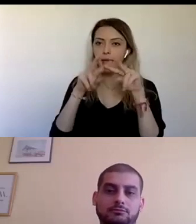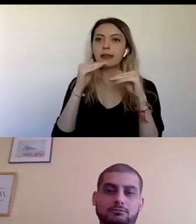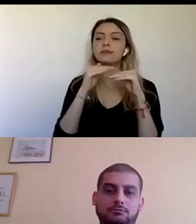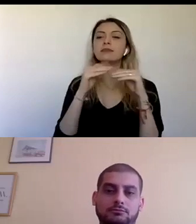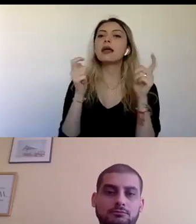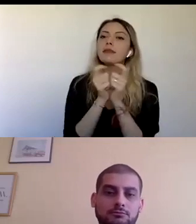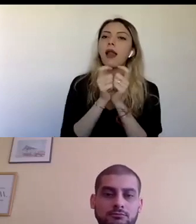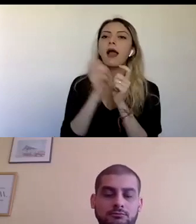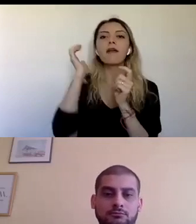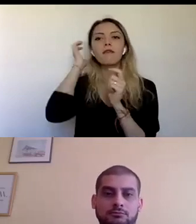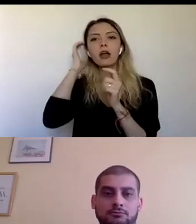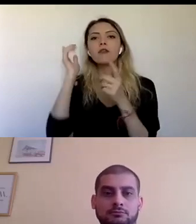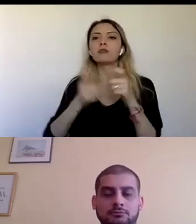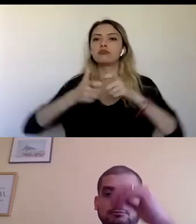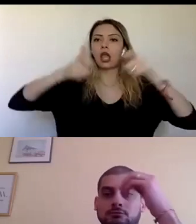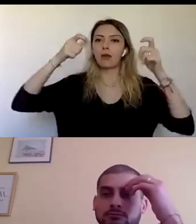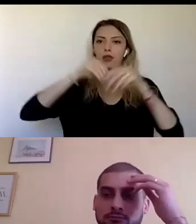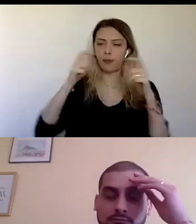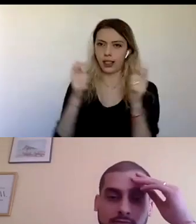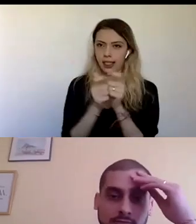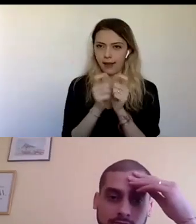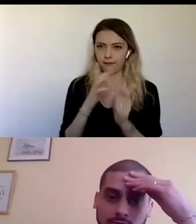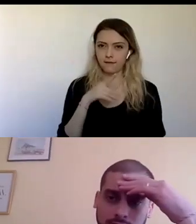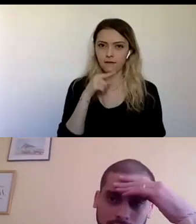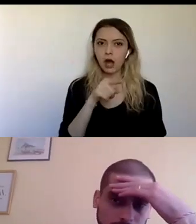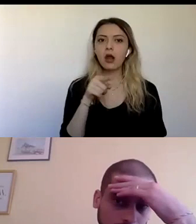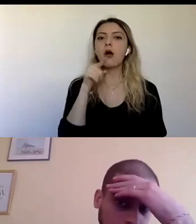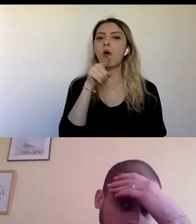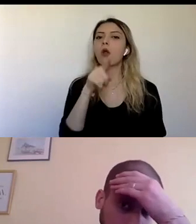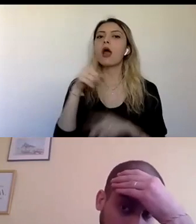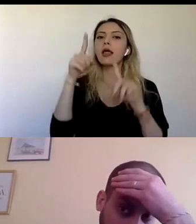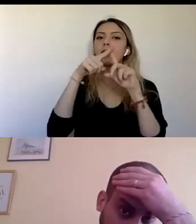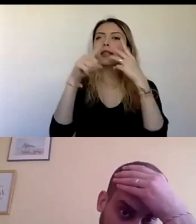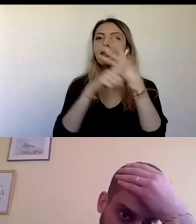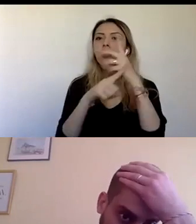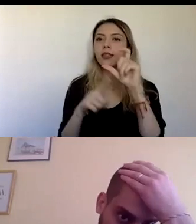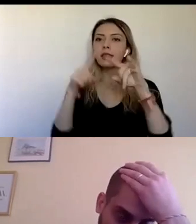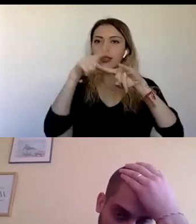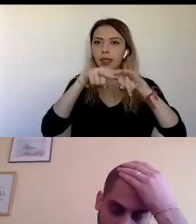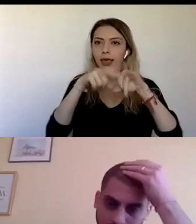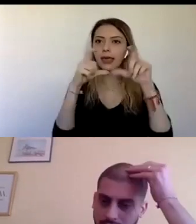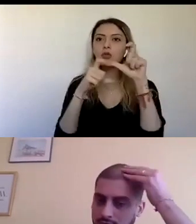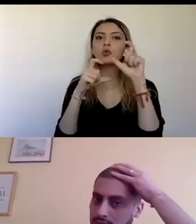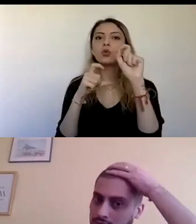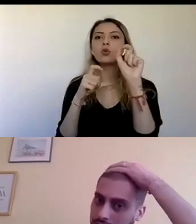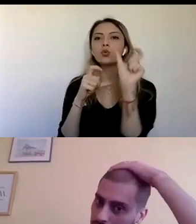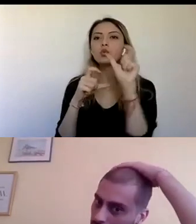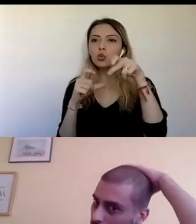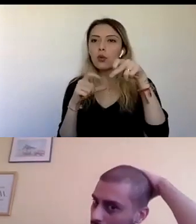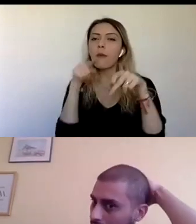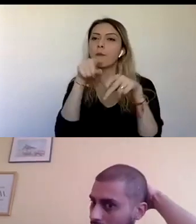Destekleri var. TechSoup Türkiye'de bir takım yazılım bağışları var burada. Aklınızda olsun. Google AdWords ya da Adobe ya da farklı mailing sistemlerine